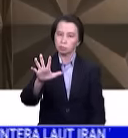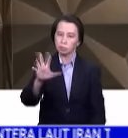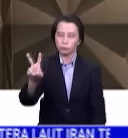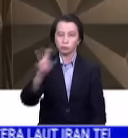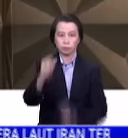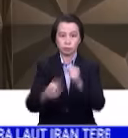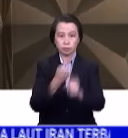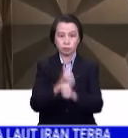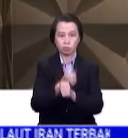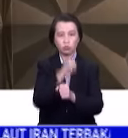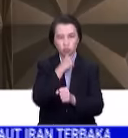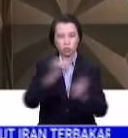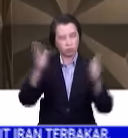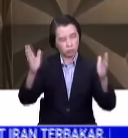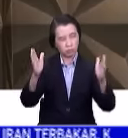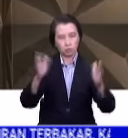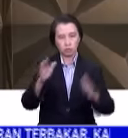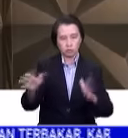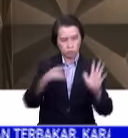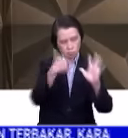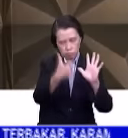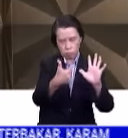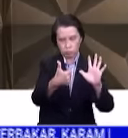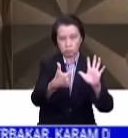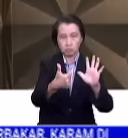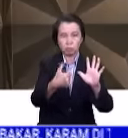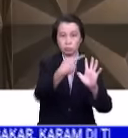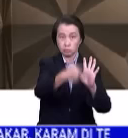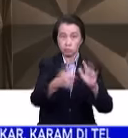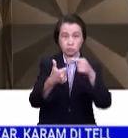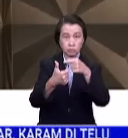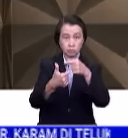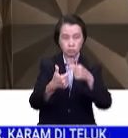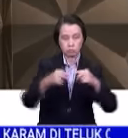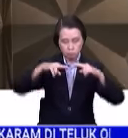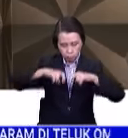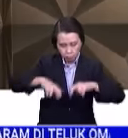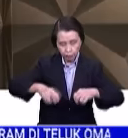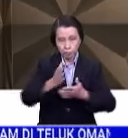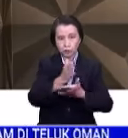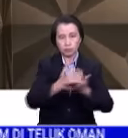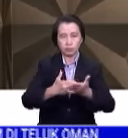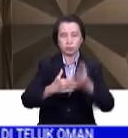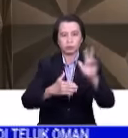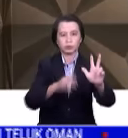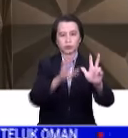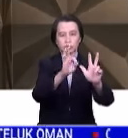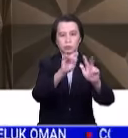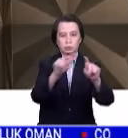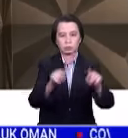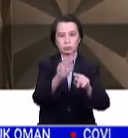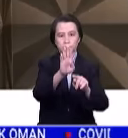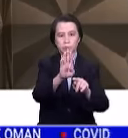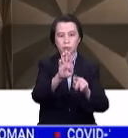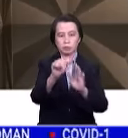52 tahun. Kesemua suspek ni disiasat di bawah Seksyen 39B Akta